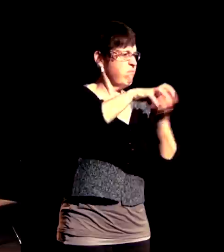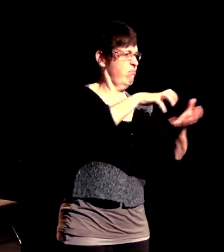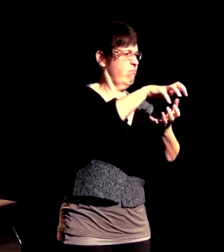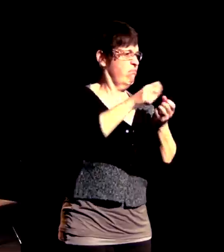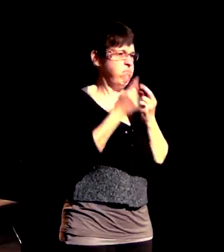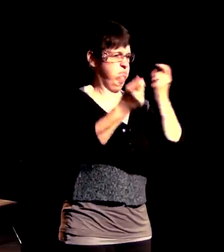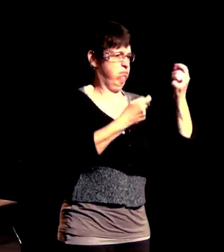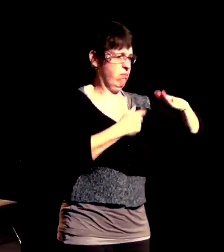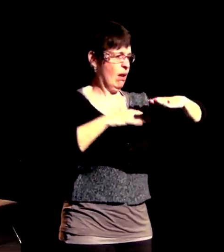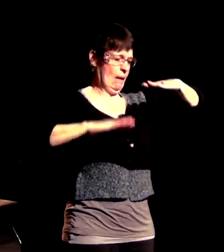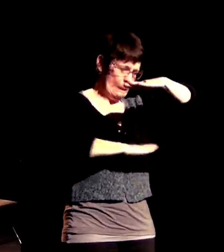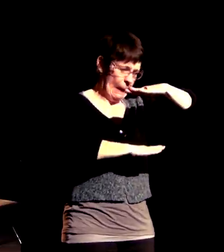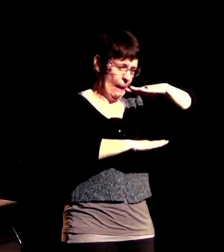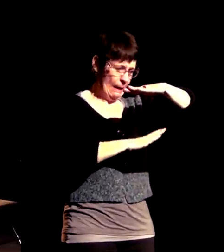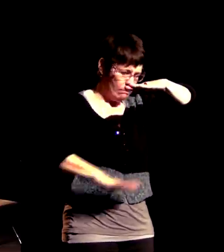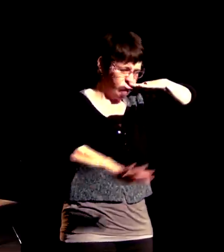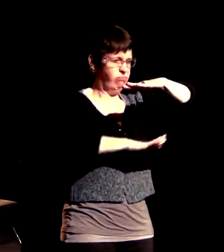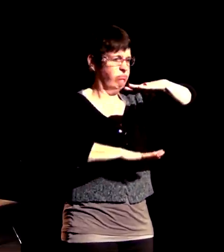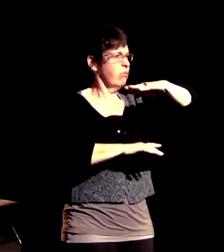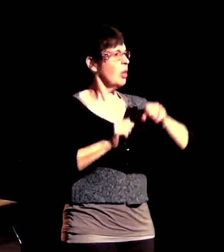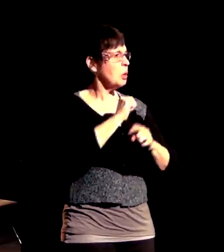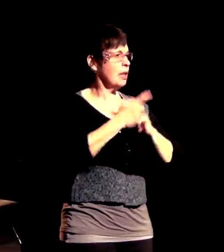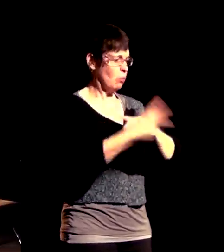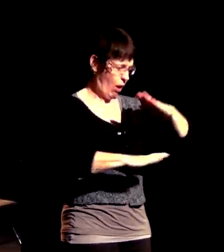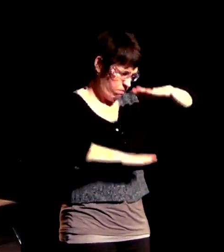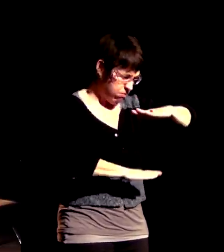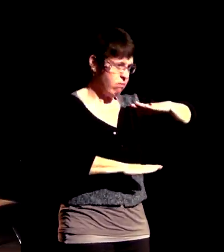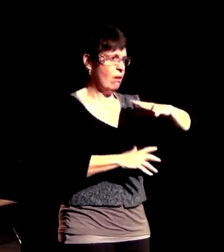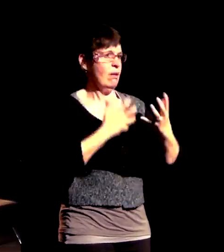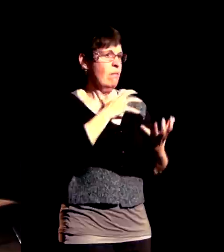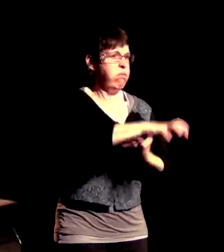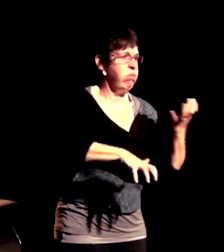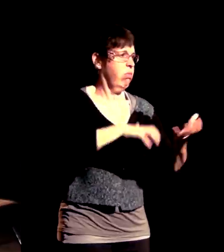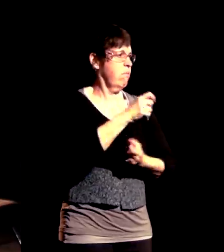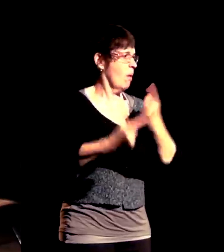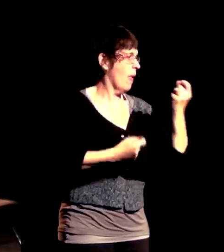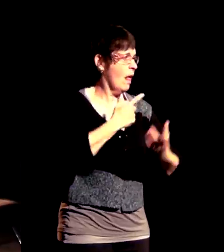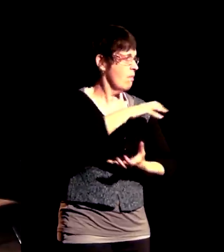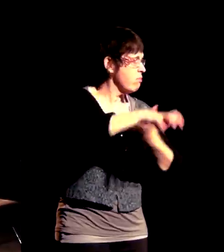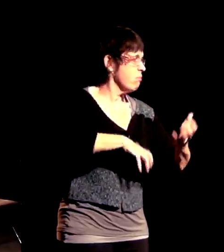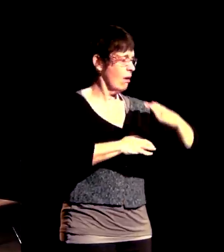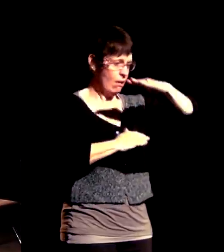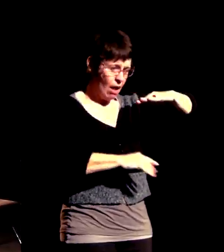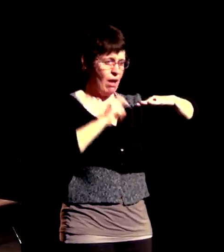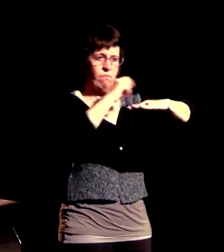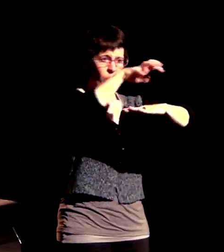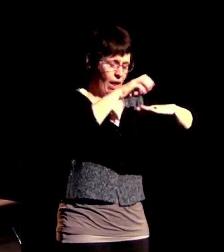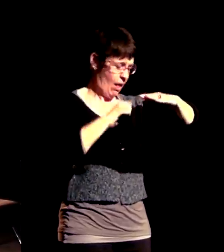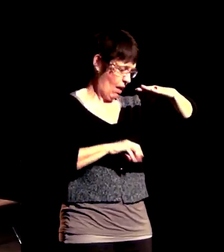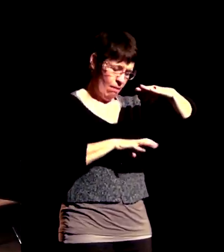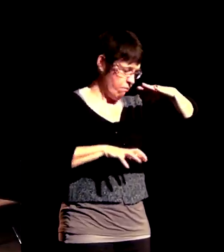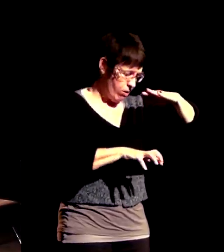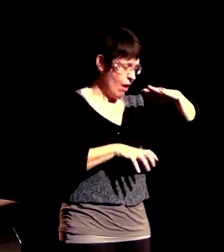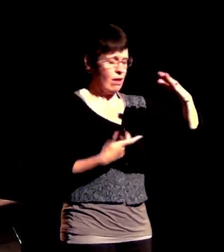des merdes. Pas nous sommes tous des Palestiniens, c'est nous sommes tous dans la merde. Voilà. On est tous dans la merde avec ces identités qu'on a